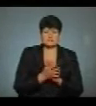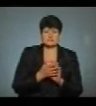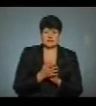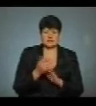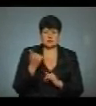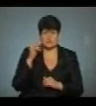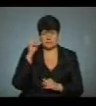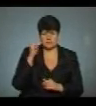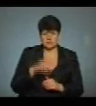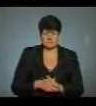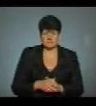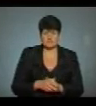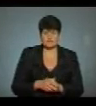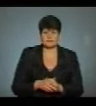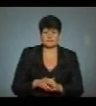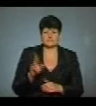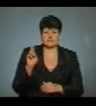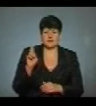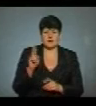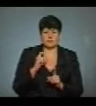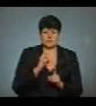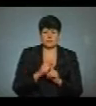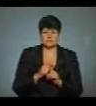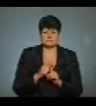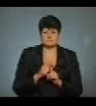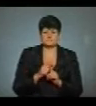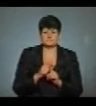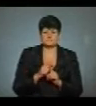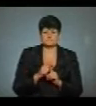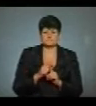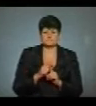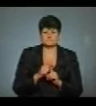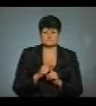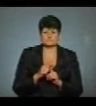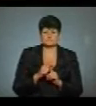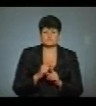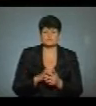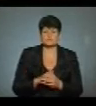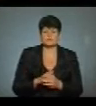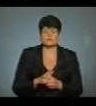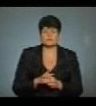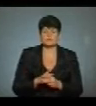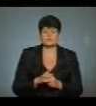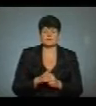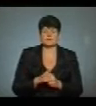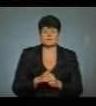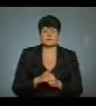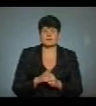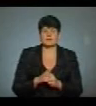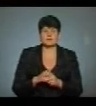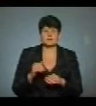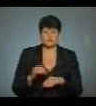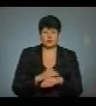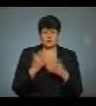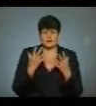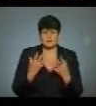вона сьогодні вивчила. Це буква «Я». Починаємо, так? Це ось так. А це